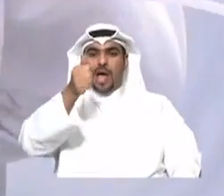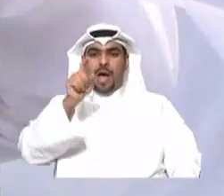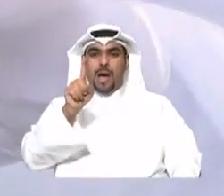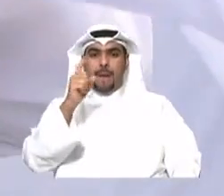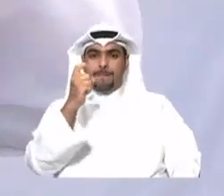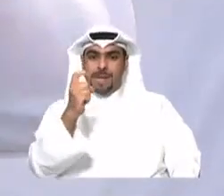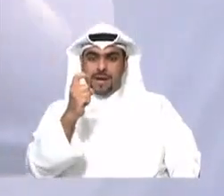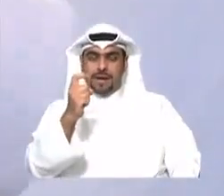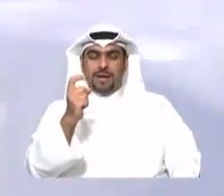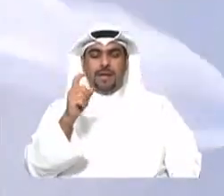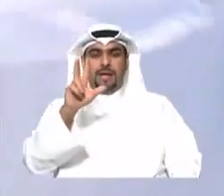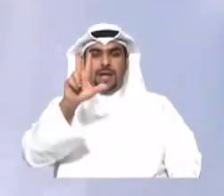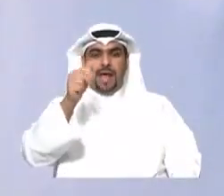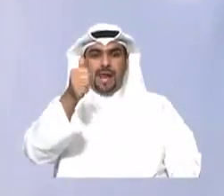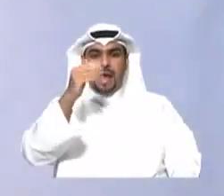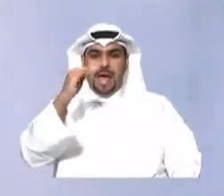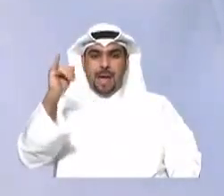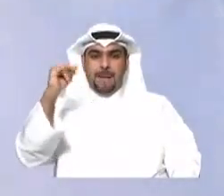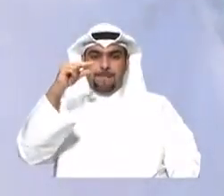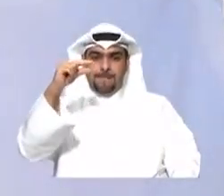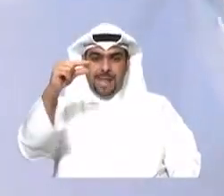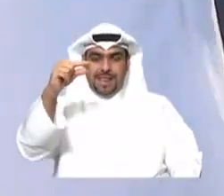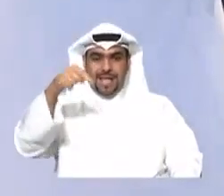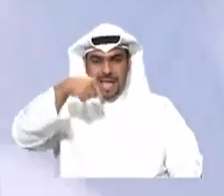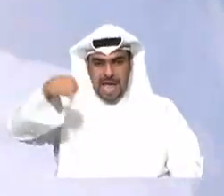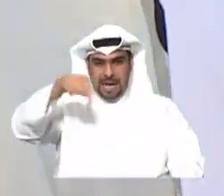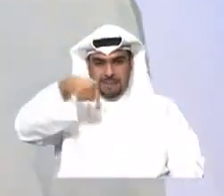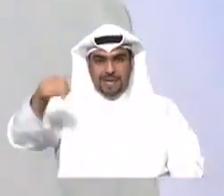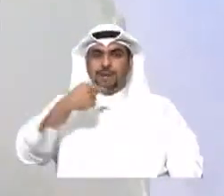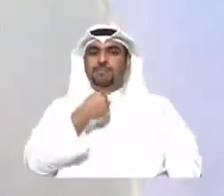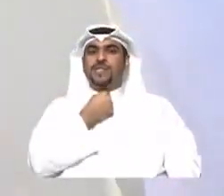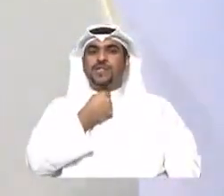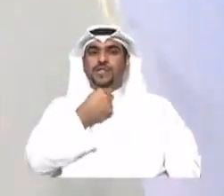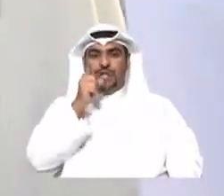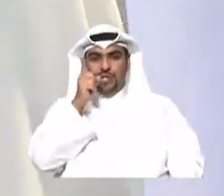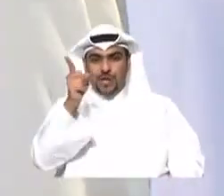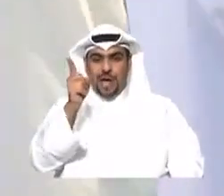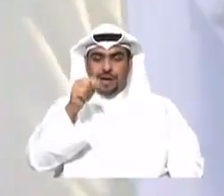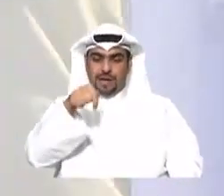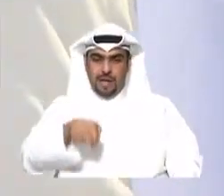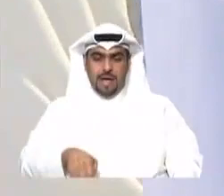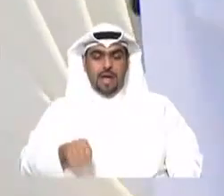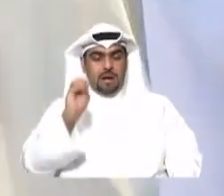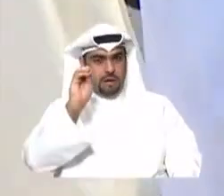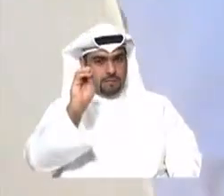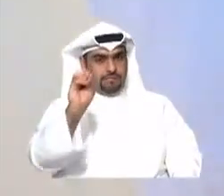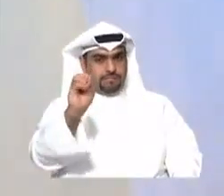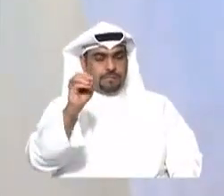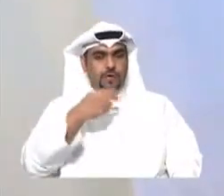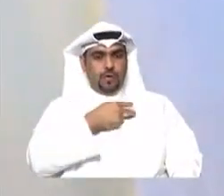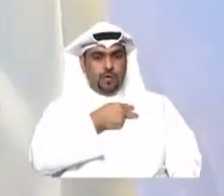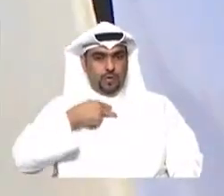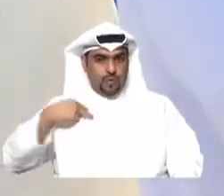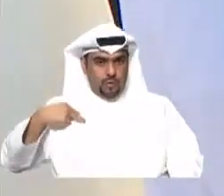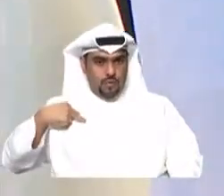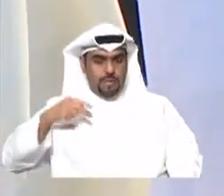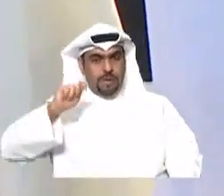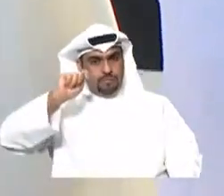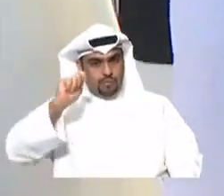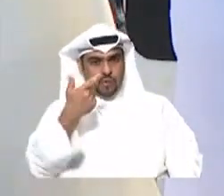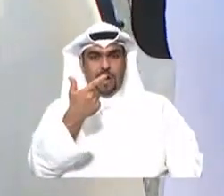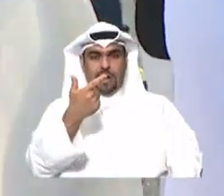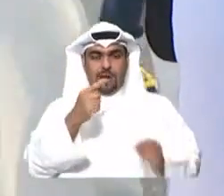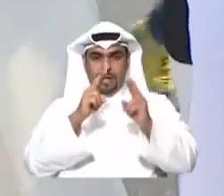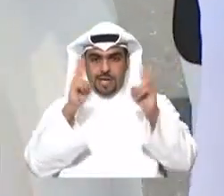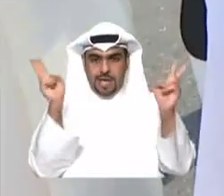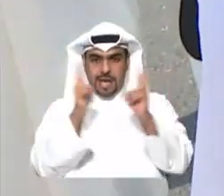وزارة الأشغال العامة إلى فك التشابك في الاختصاصات مع الجهات المعنية الحكومية الأخرى في